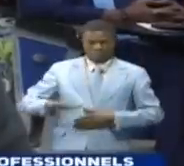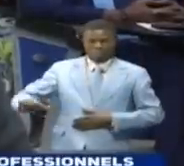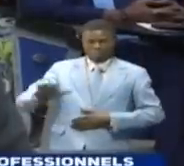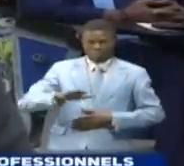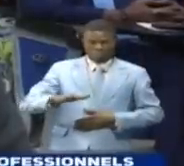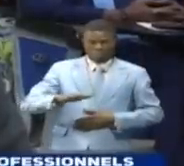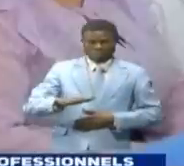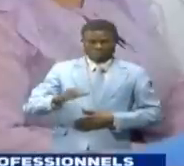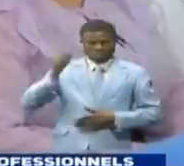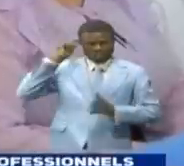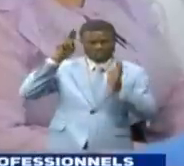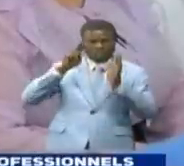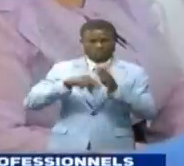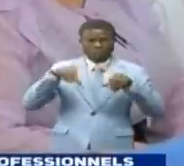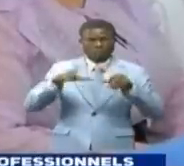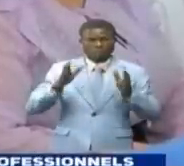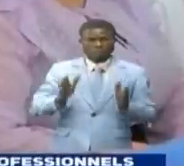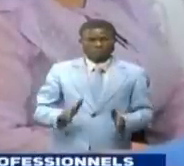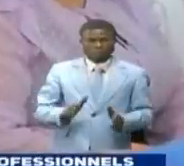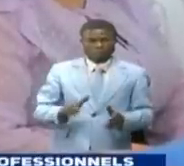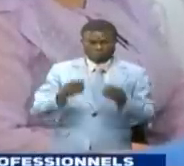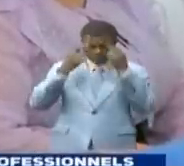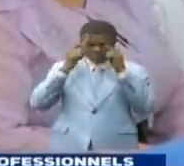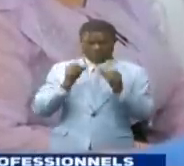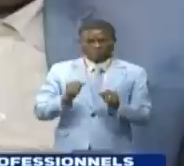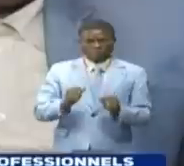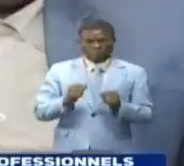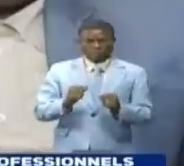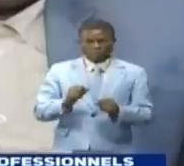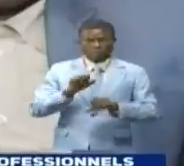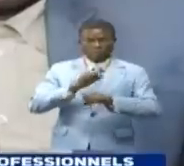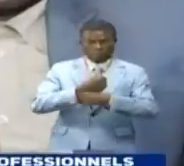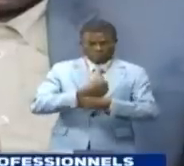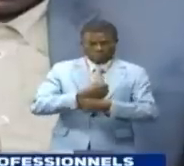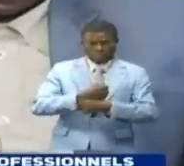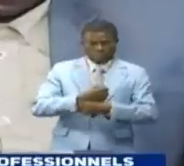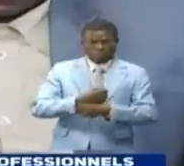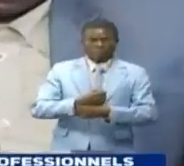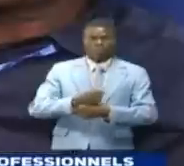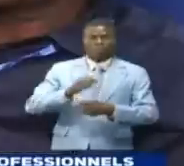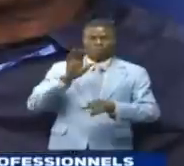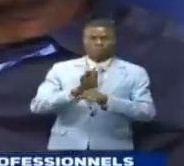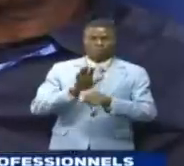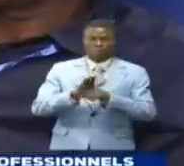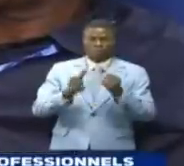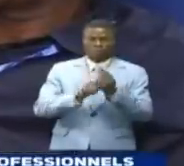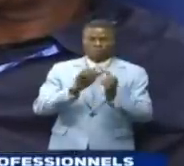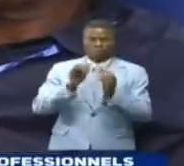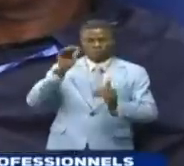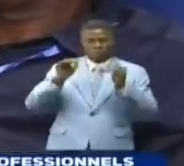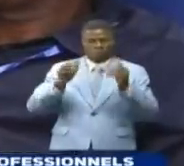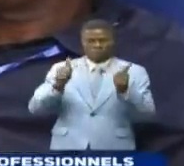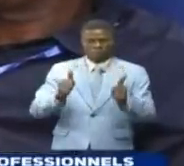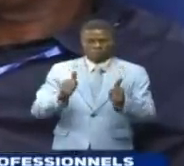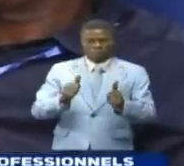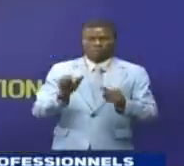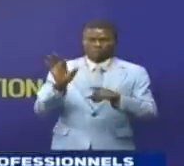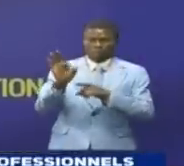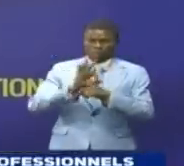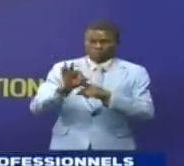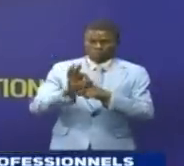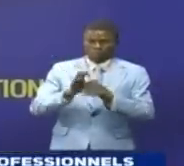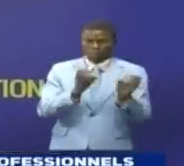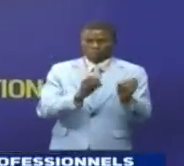car le gouvernement congolais tient absolument à la création d'une classe moyenne. Ces assises sont organisées